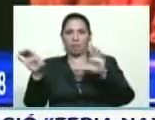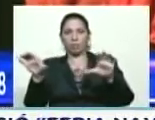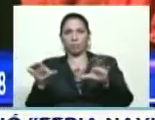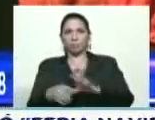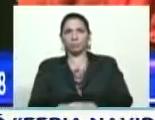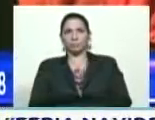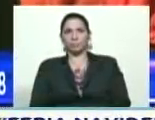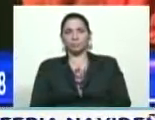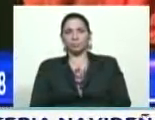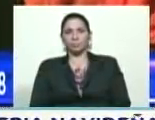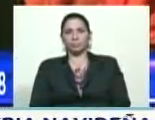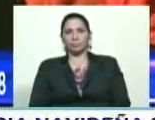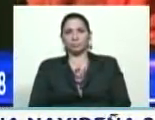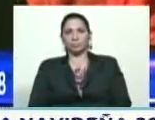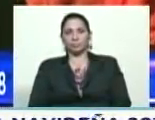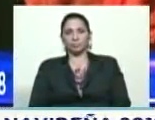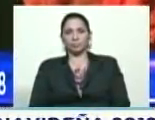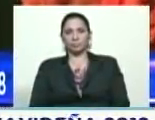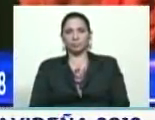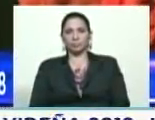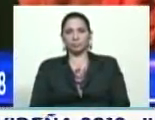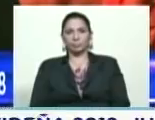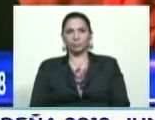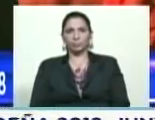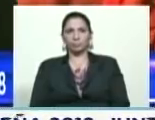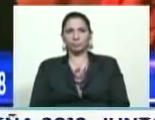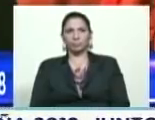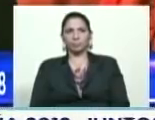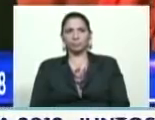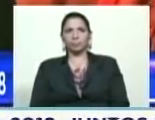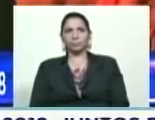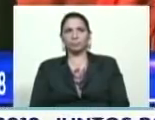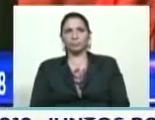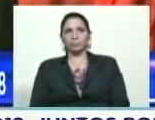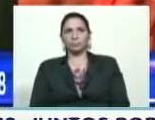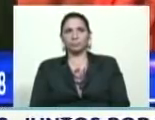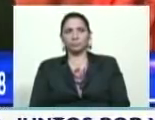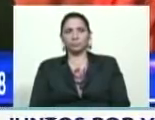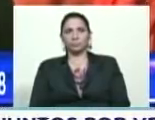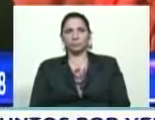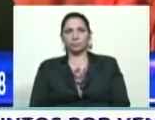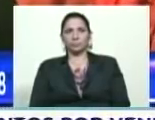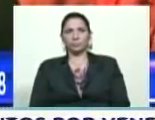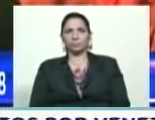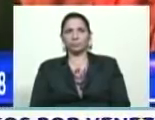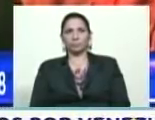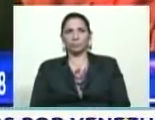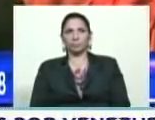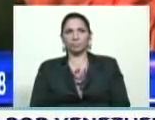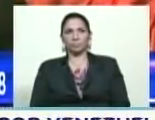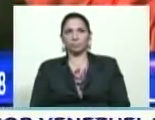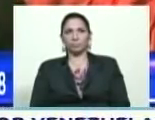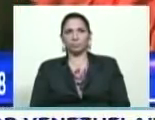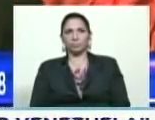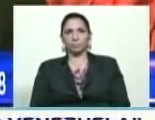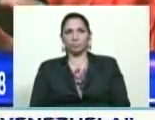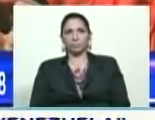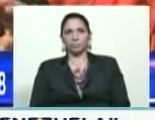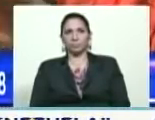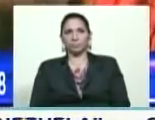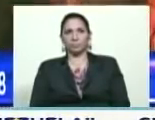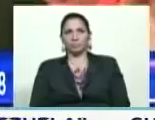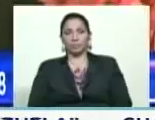И это мы будем делать не в одиночку, а вместе со своими друзьями, которые есть у нас в мире, которые могут нам помочь выдержать этот бой. Así